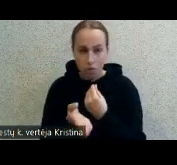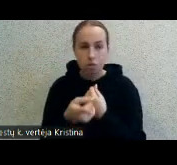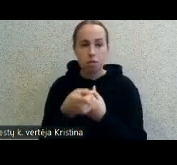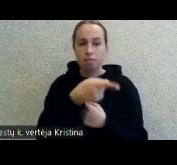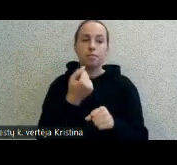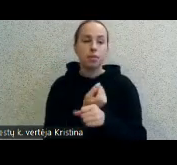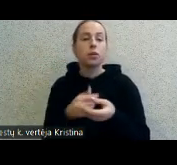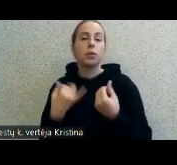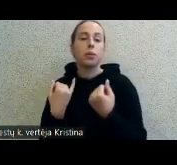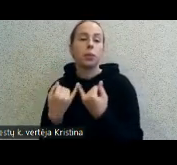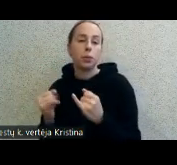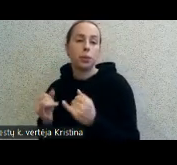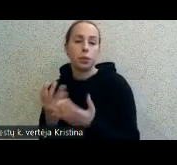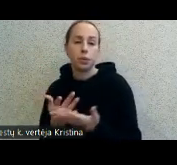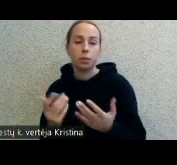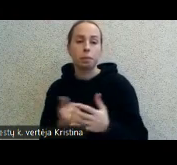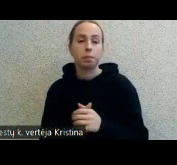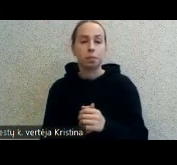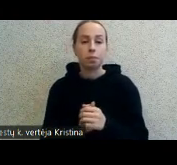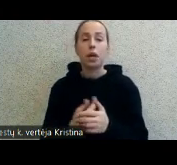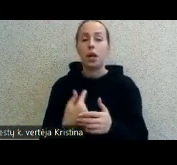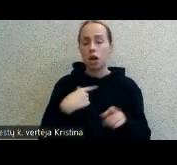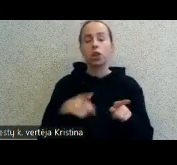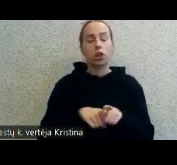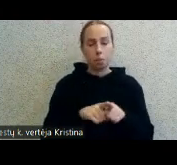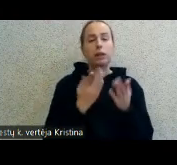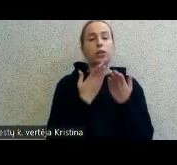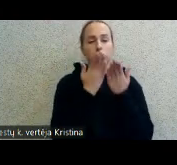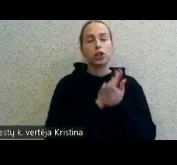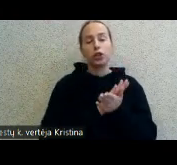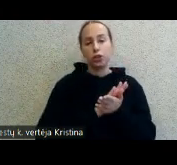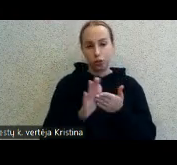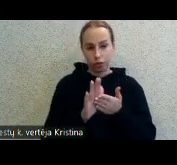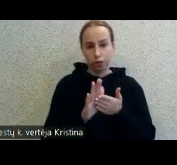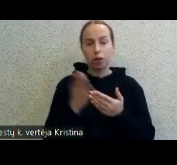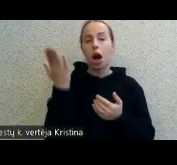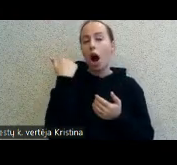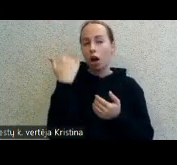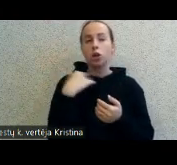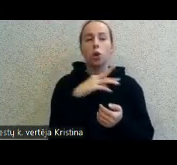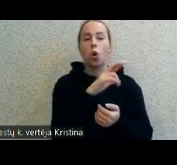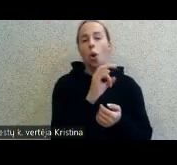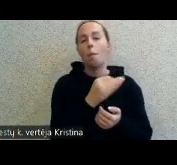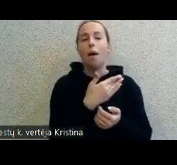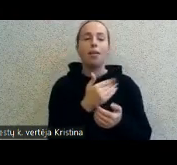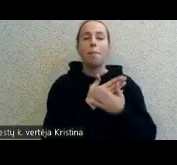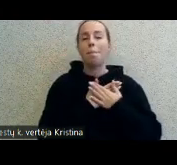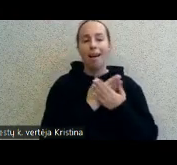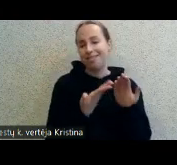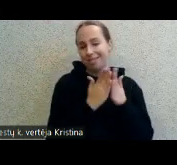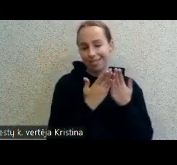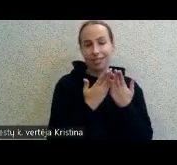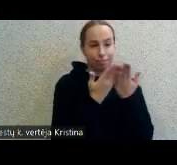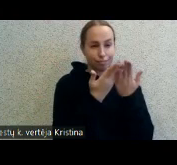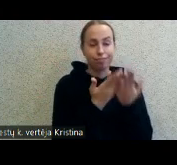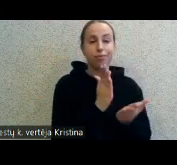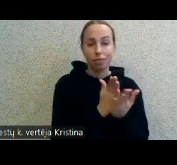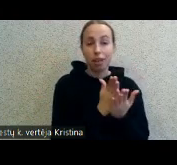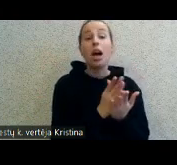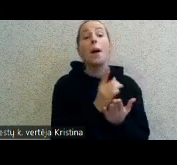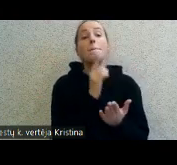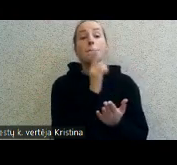esu skaitytoja ir aš taip anksčiau jaunystėje skaičiau romanus, bet nelabai man patikdavo tie